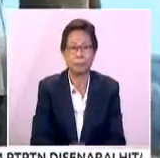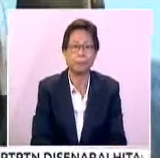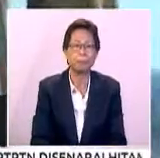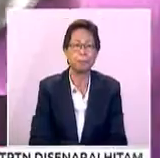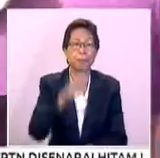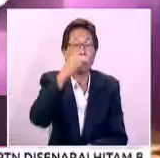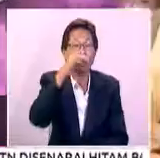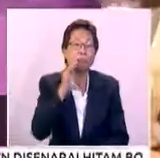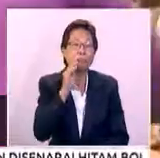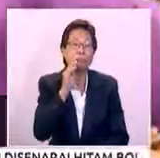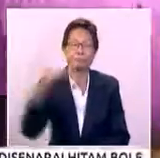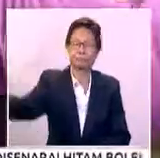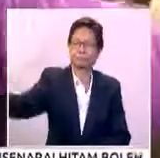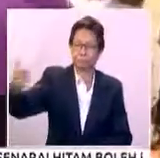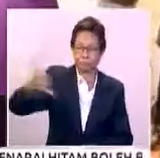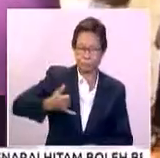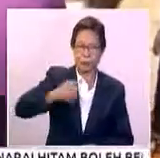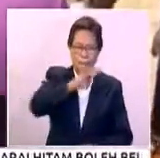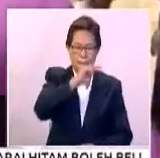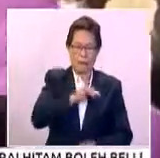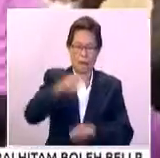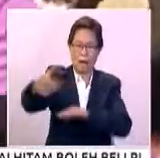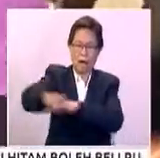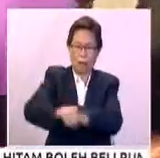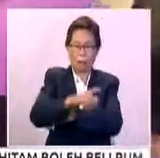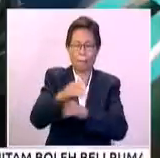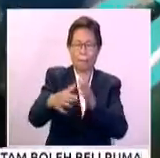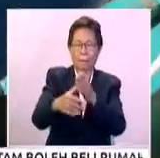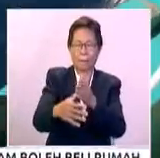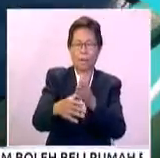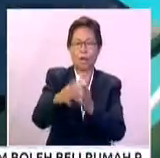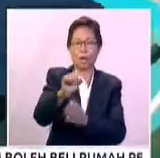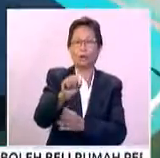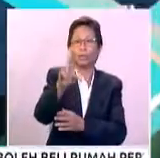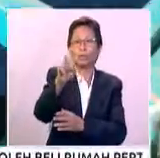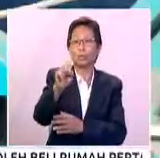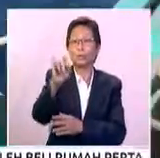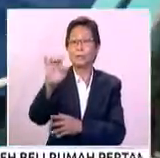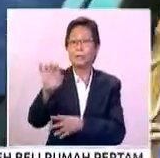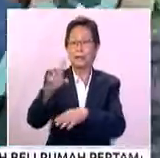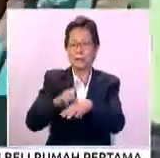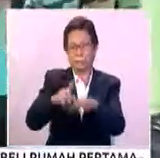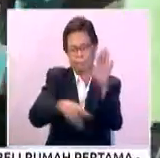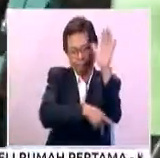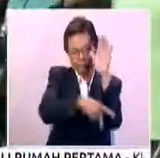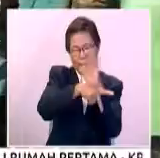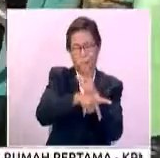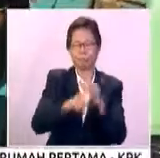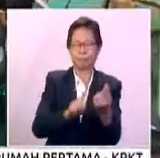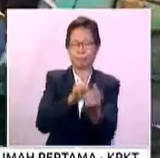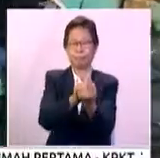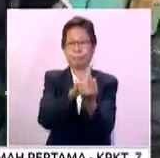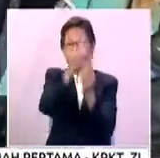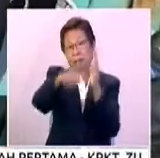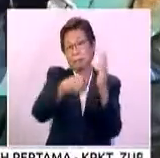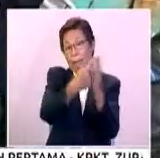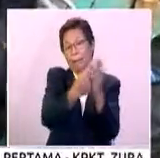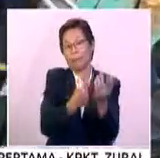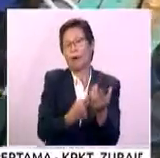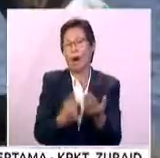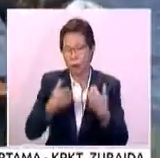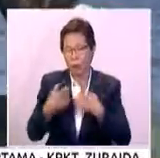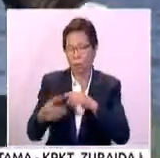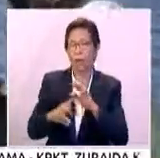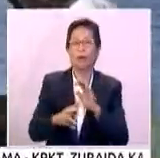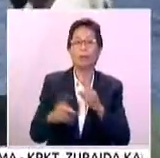Tan Sri Muhyiddin menerima kunjungan hormat Menteri Kelautan dan Perikanan Susi Pujiastuti di Parlimen. Pertemuan hampir sejam itu turut